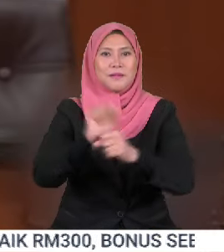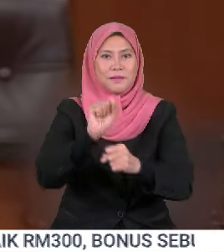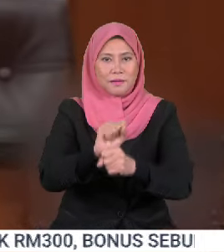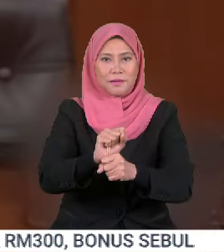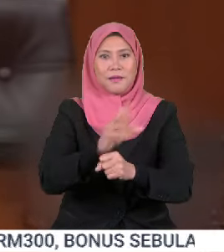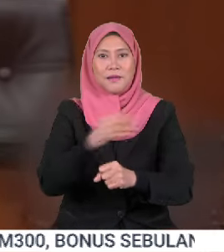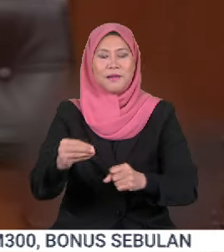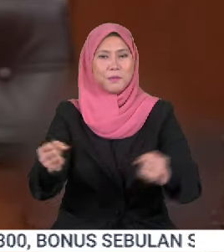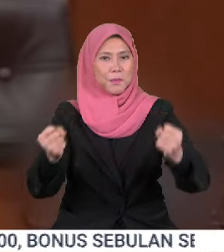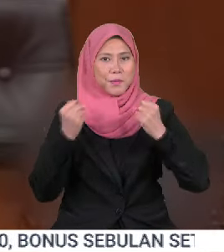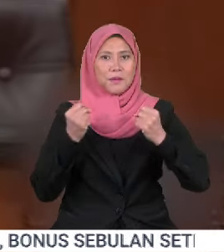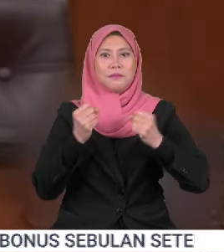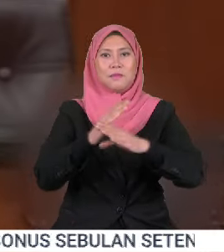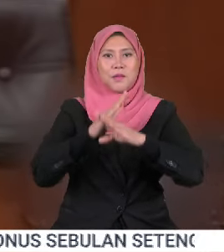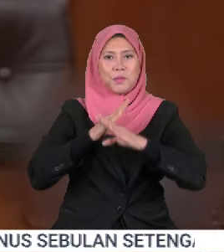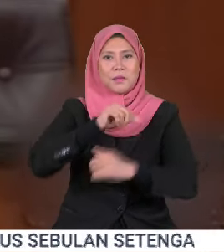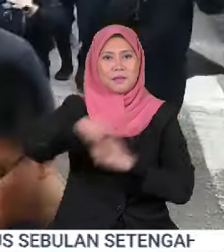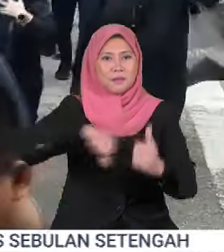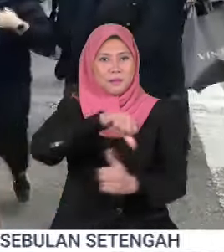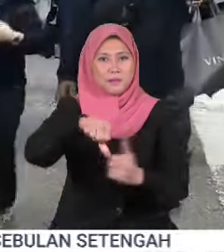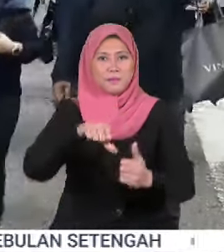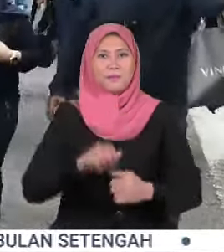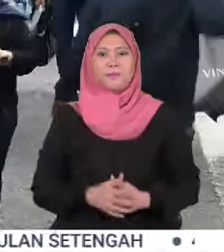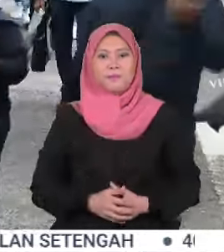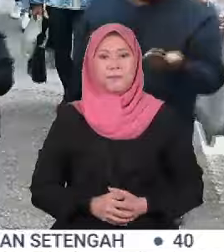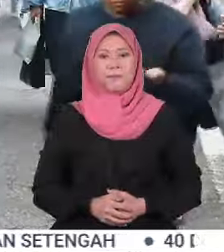dan pengukuhan perlindungan sosial